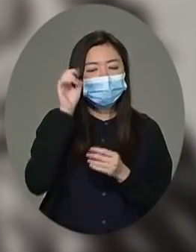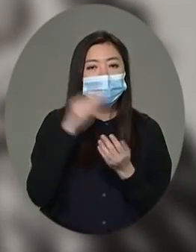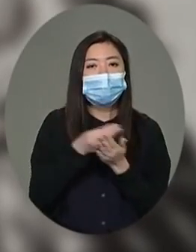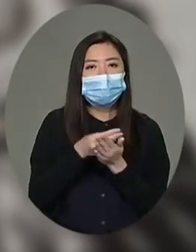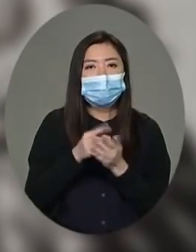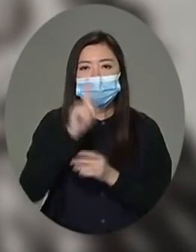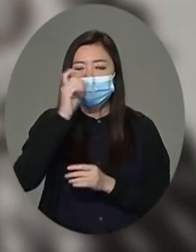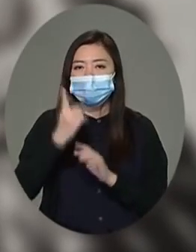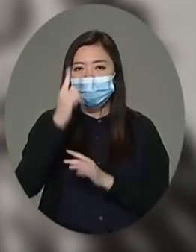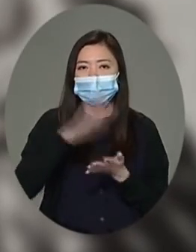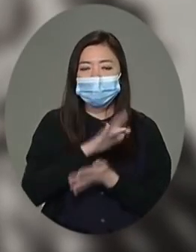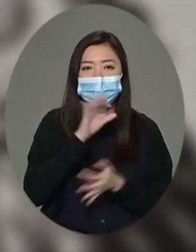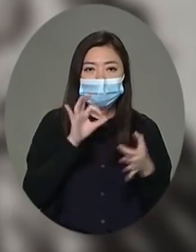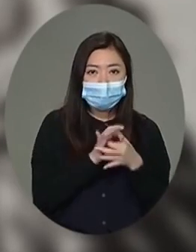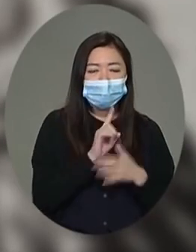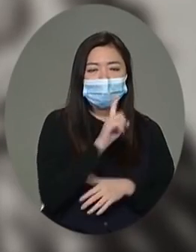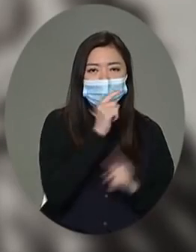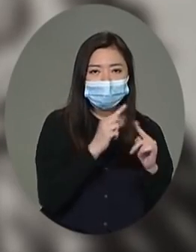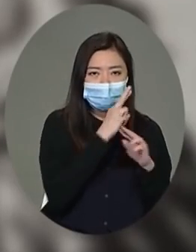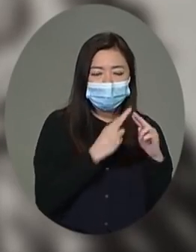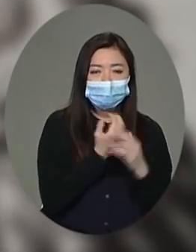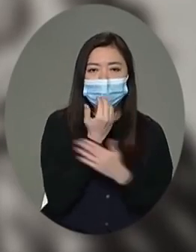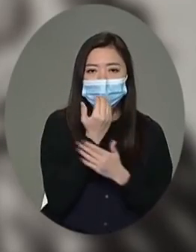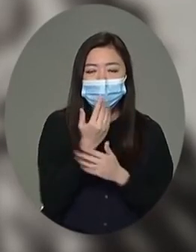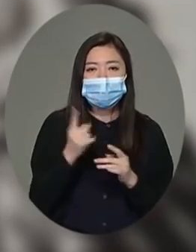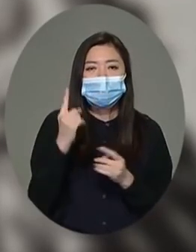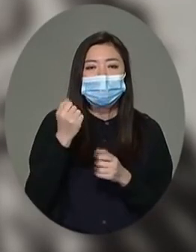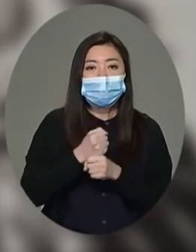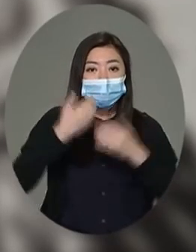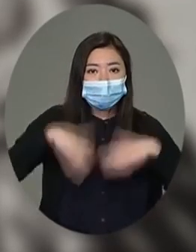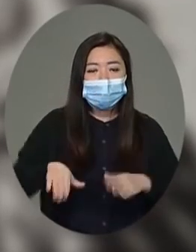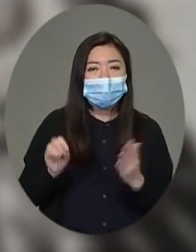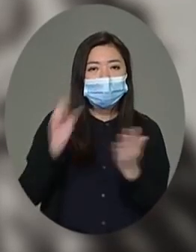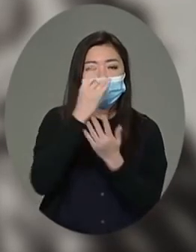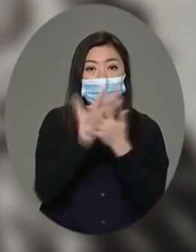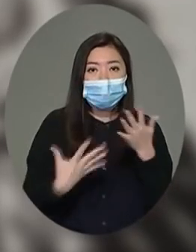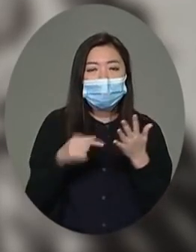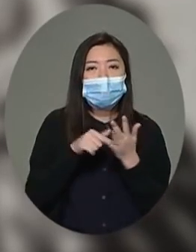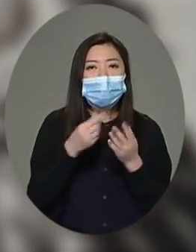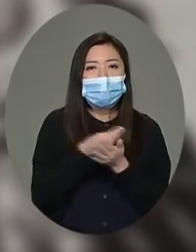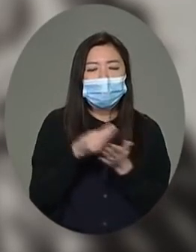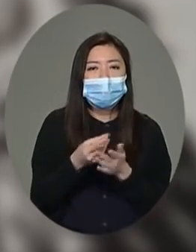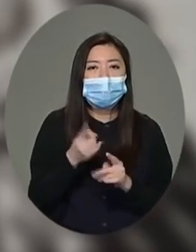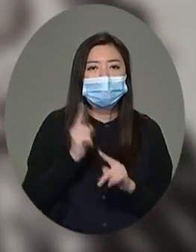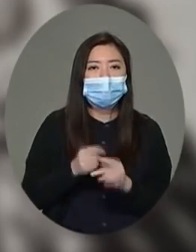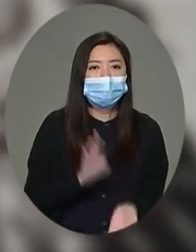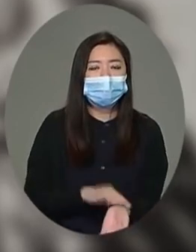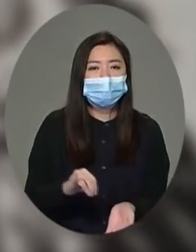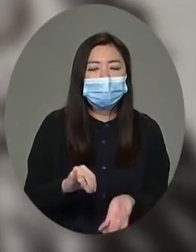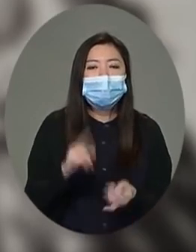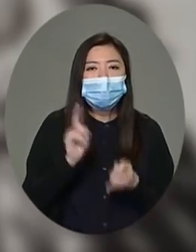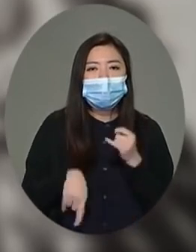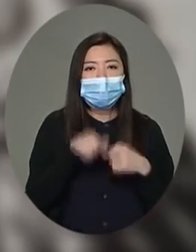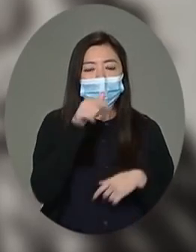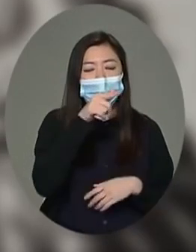投訴，指控其公餘時間上載的漫畫不恰當後，教育局裁定他專業失德的投訴成立。據